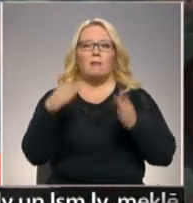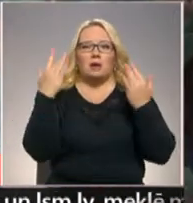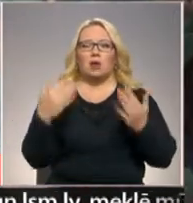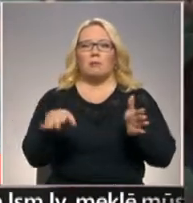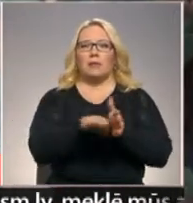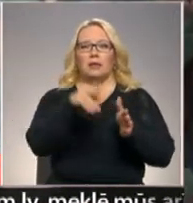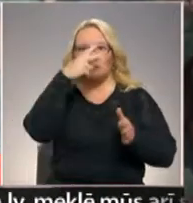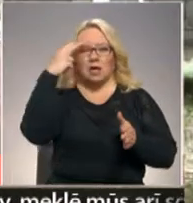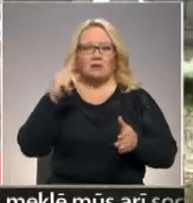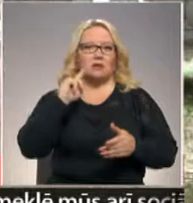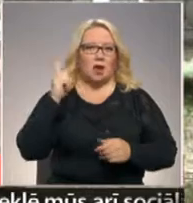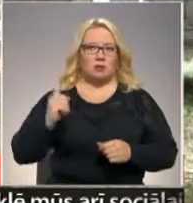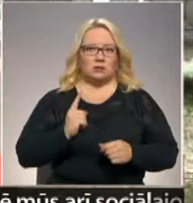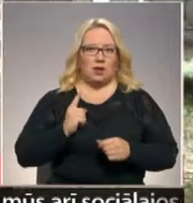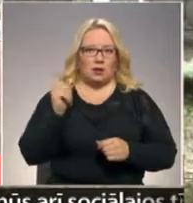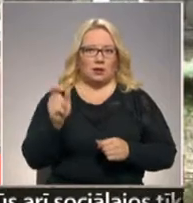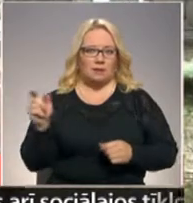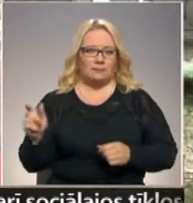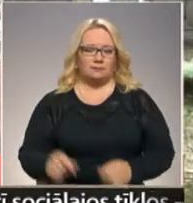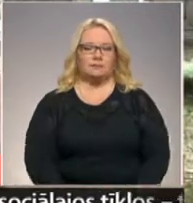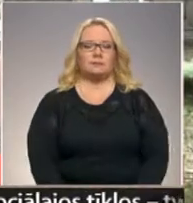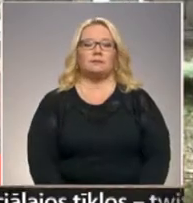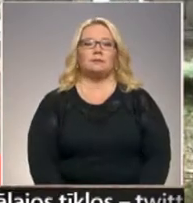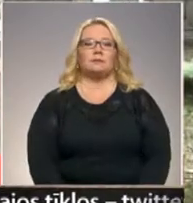arī Lietuvas jauncargi.